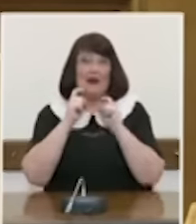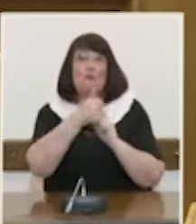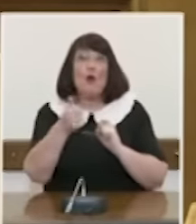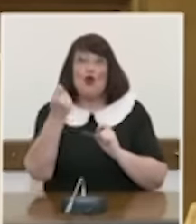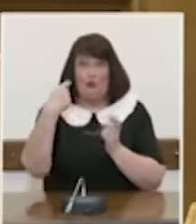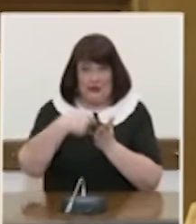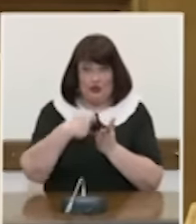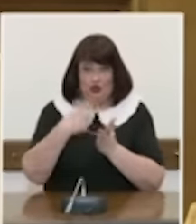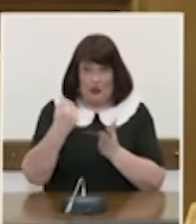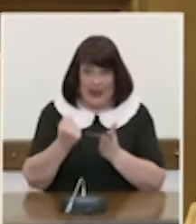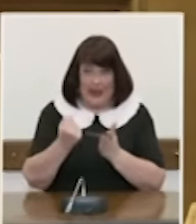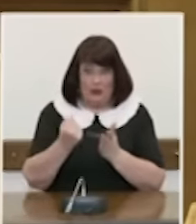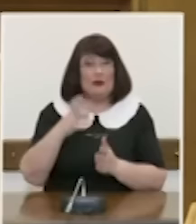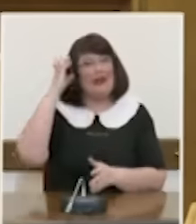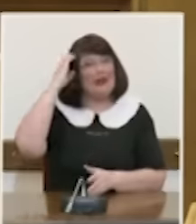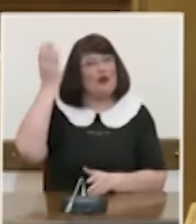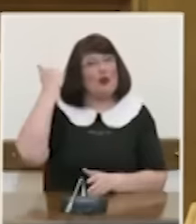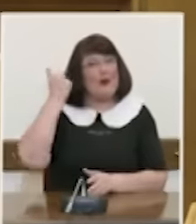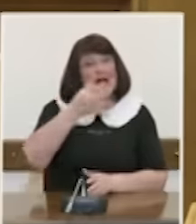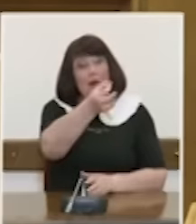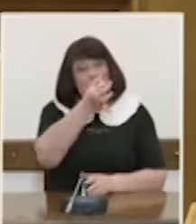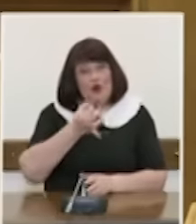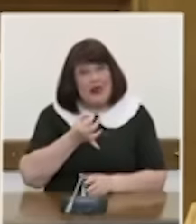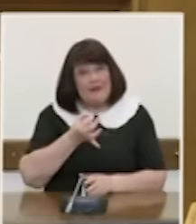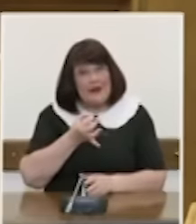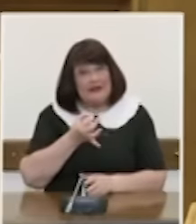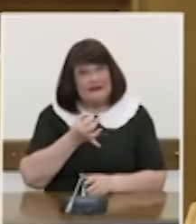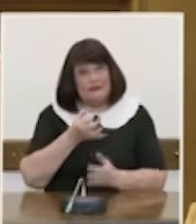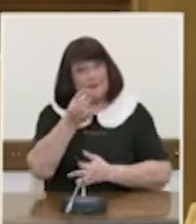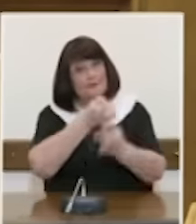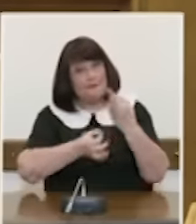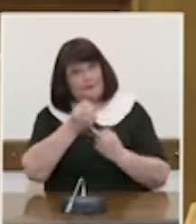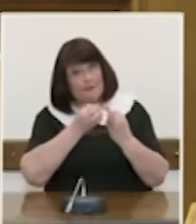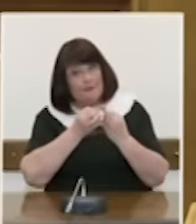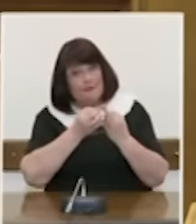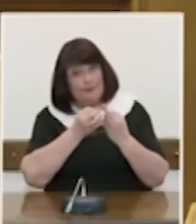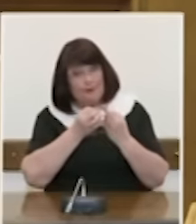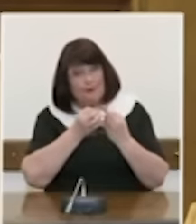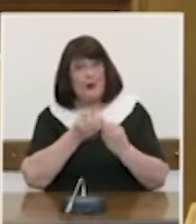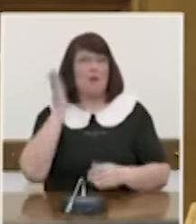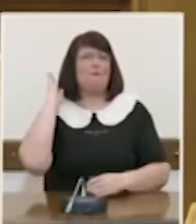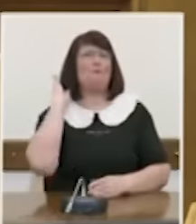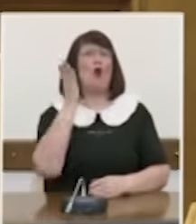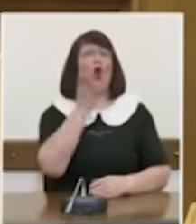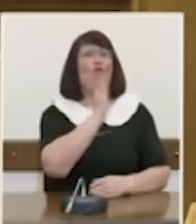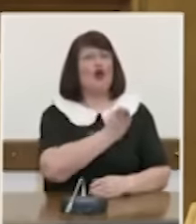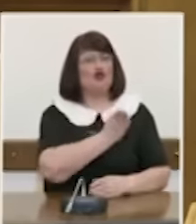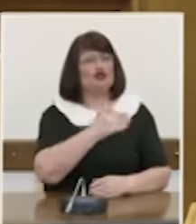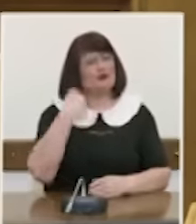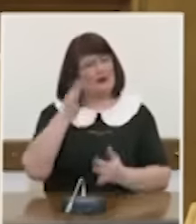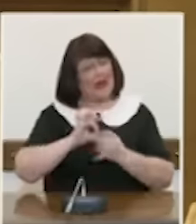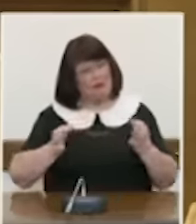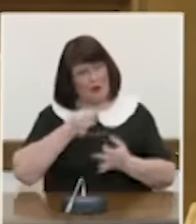να θυμηθώ μια παλιότερη δική σας φράση. Μας λέτε ότι απέδωσαν τα πρόστιμα, θα πούμε και πιο αναλυτικά πιο κάτω,